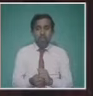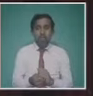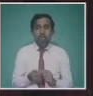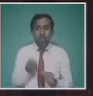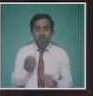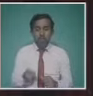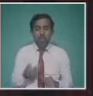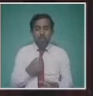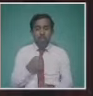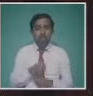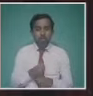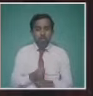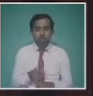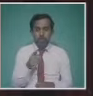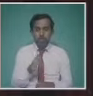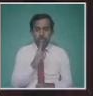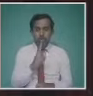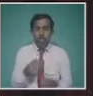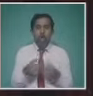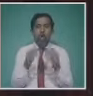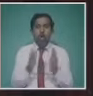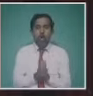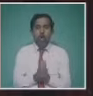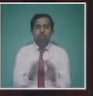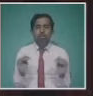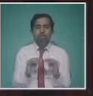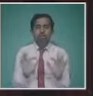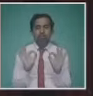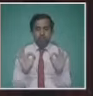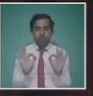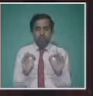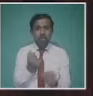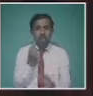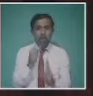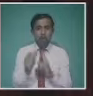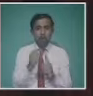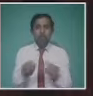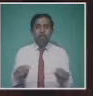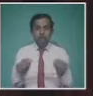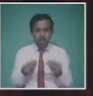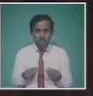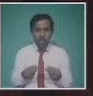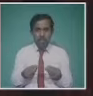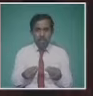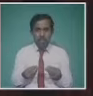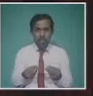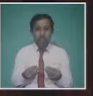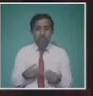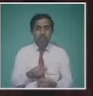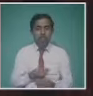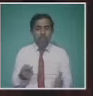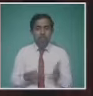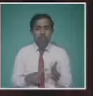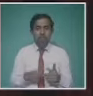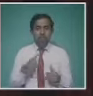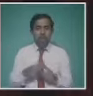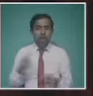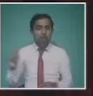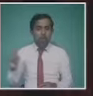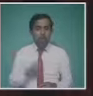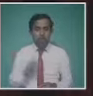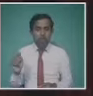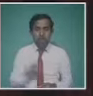තුමනි අපි ආණ්ඩුවට කියනවා ඕනෑම සාධනීය යෝජනාවක් පාර්ලිමේන්තුවට ගේන්න මේ වහිමි වෙච්ච බදු අය කර ගැනීම සඳහා